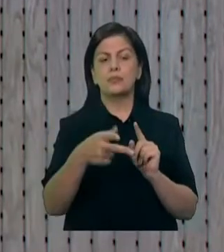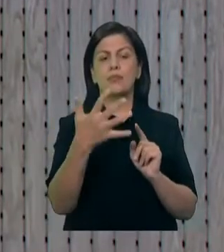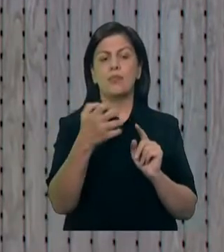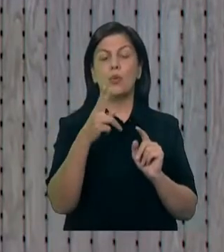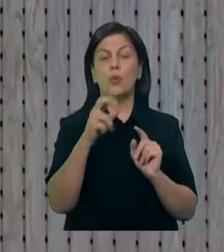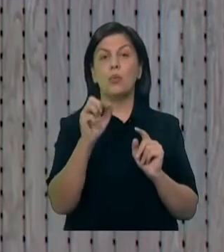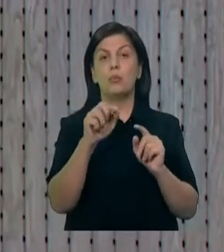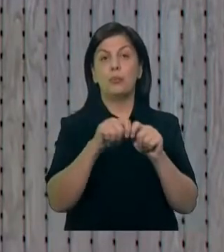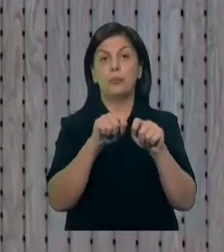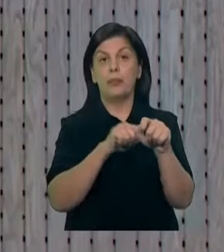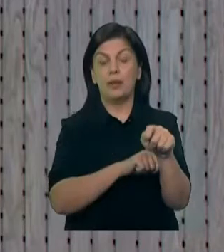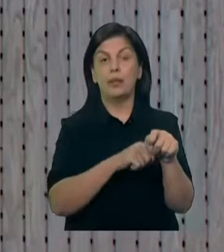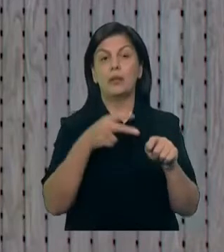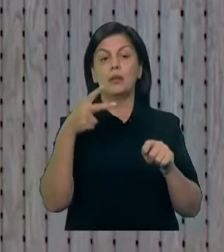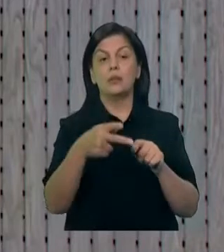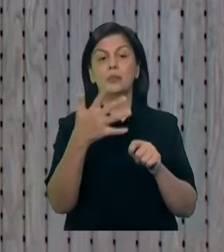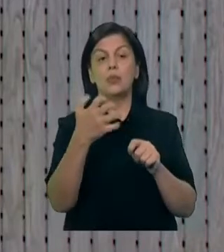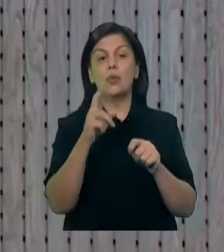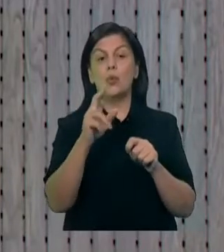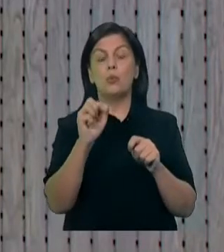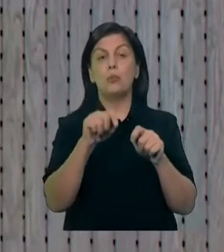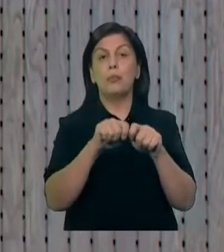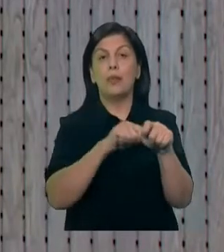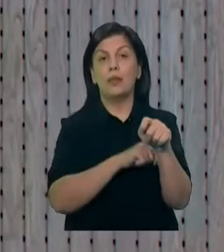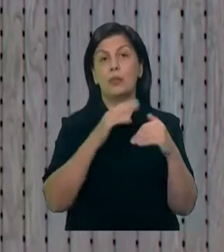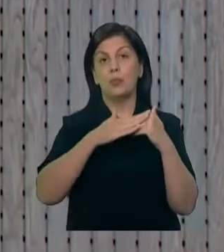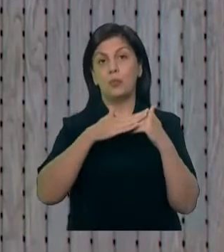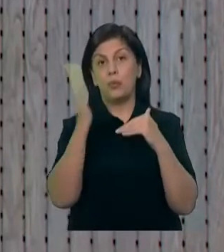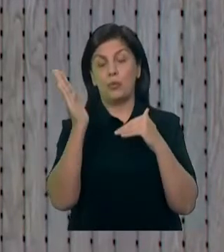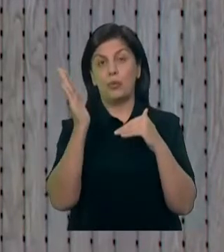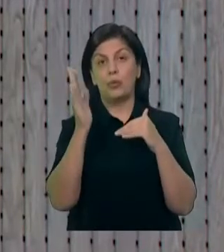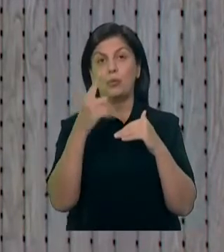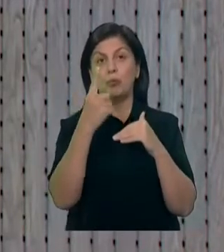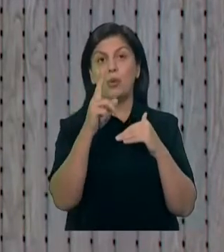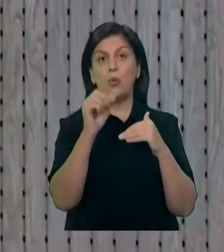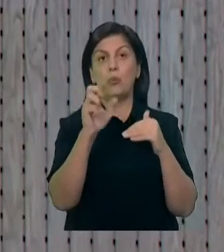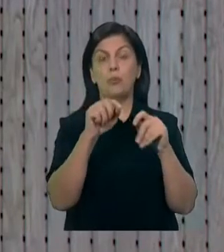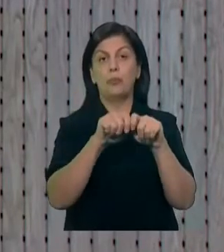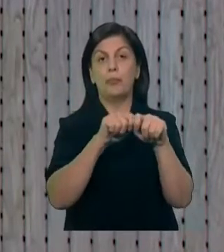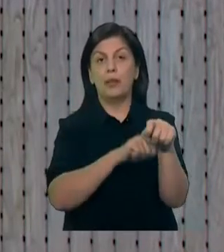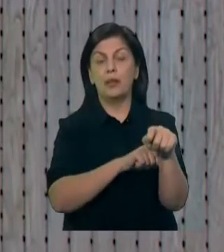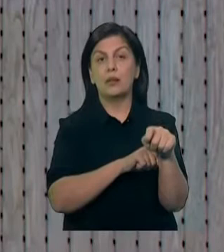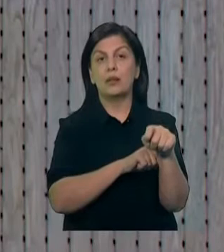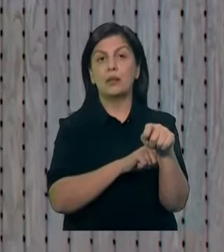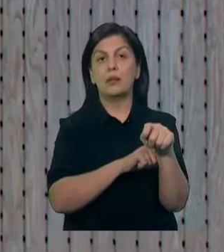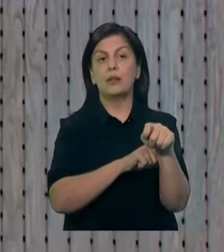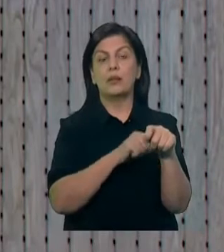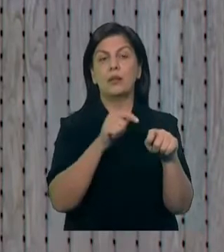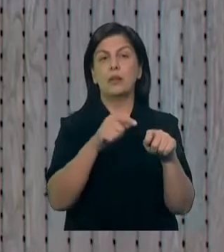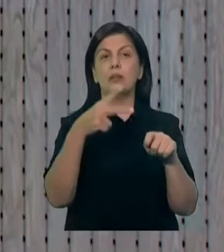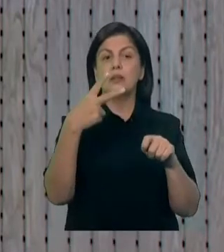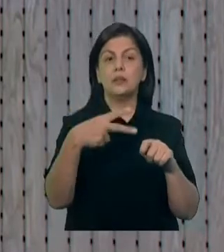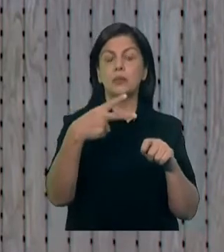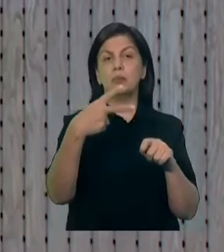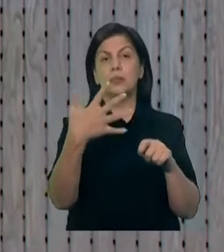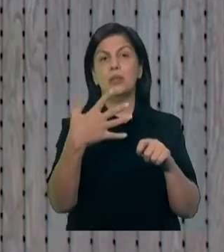kubmetr hissəsi və 2500 kubmetrdən çox olan hissəsi üçün isə 1 kubmetr üçün tariflər müvafiq olaraq mövcud 20 və 25